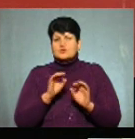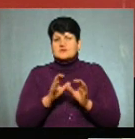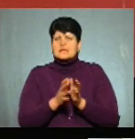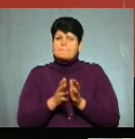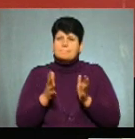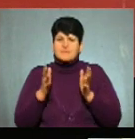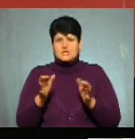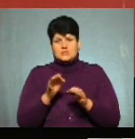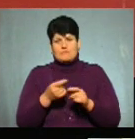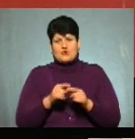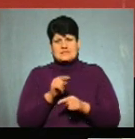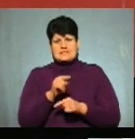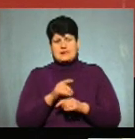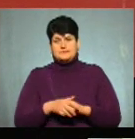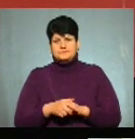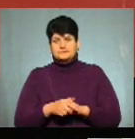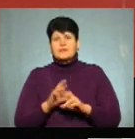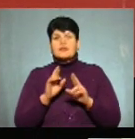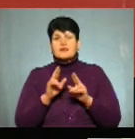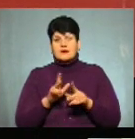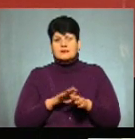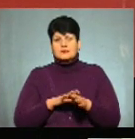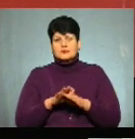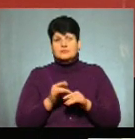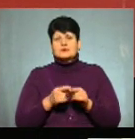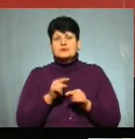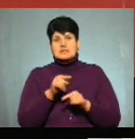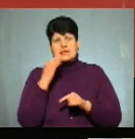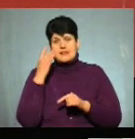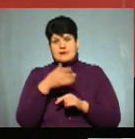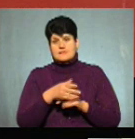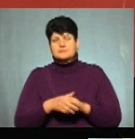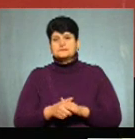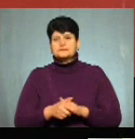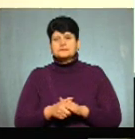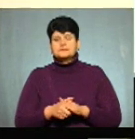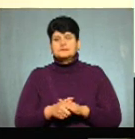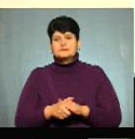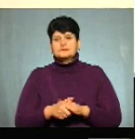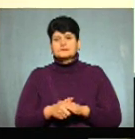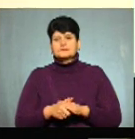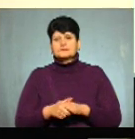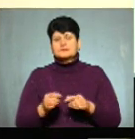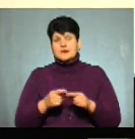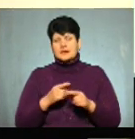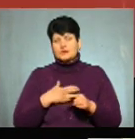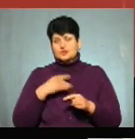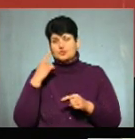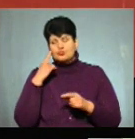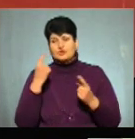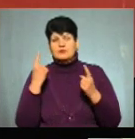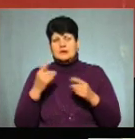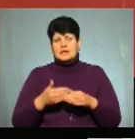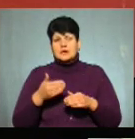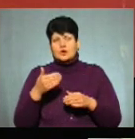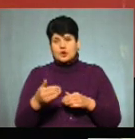це. Як реалізовуватиметься загалом ця ідея? Це, на мою думку, дуже великий крок